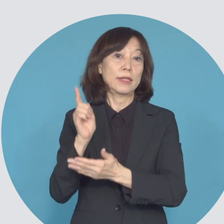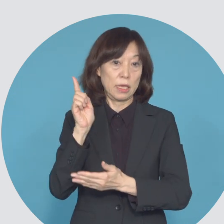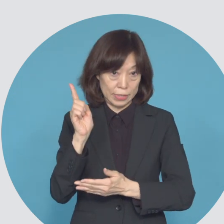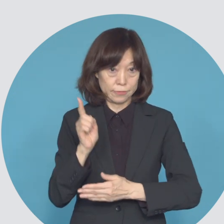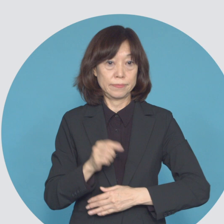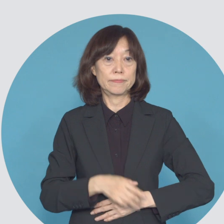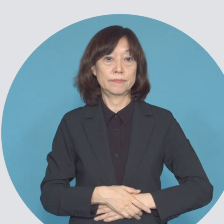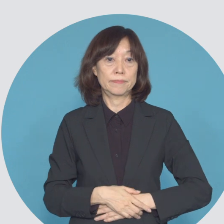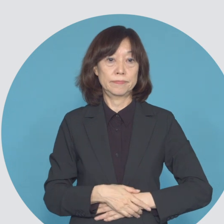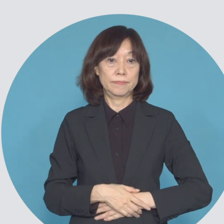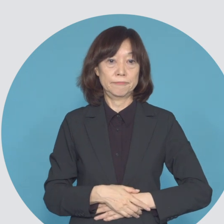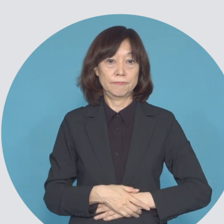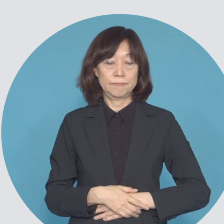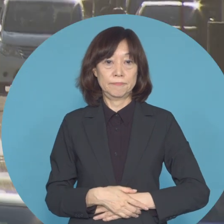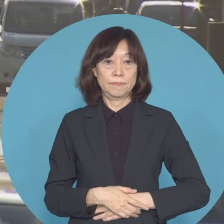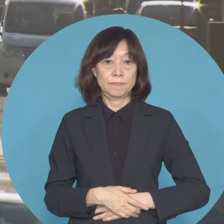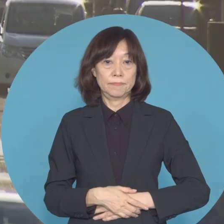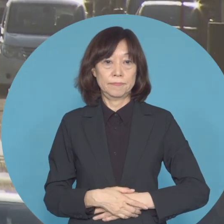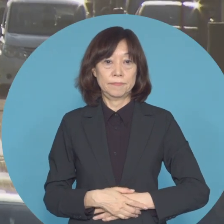ているのではないでしょうか。